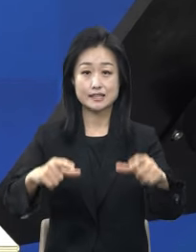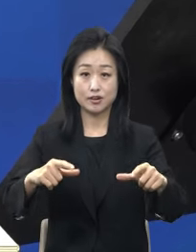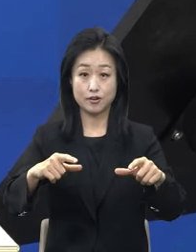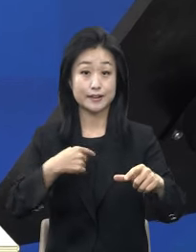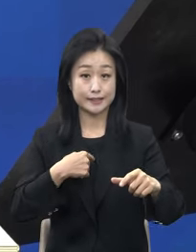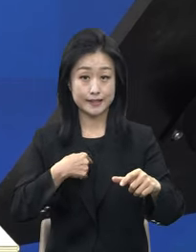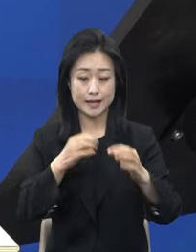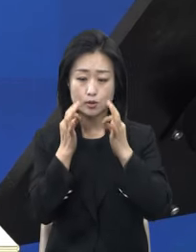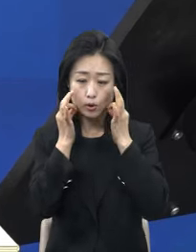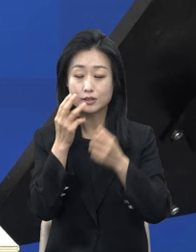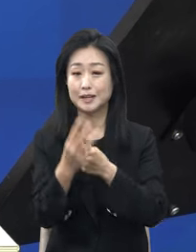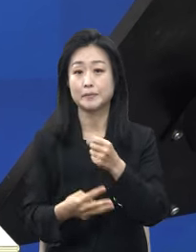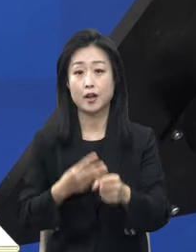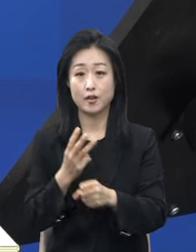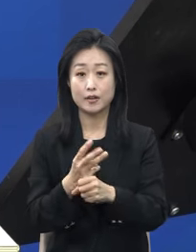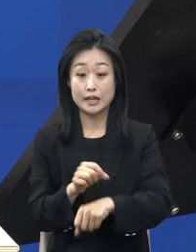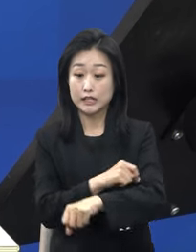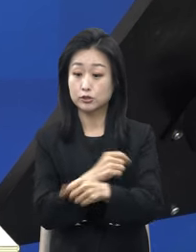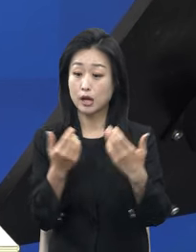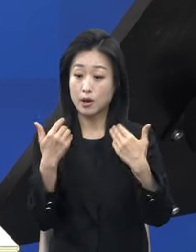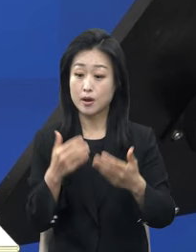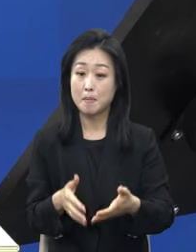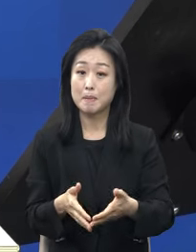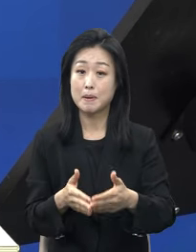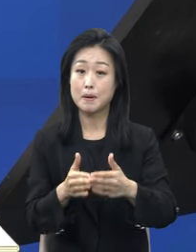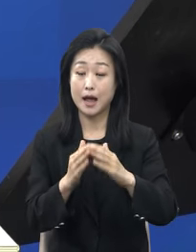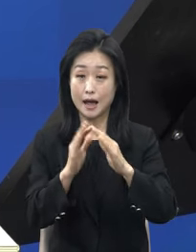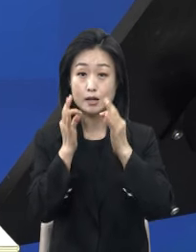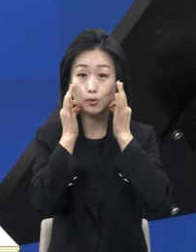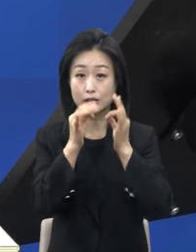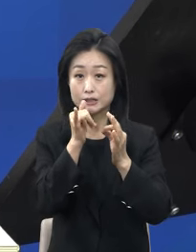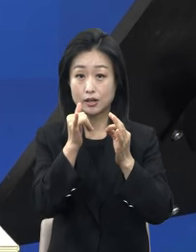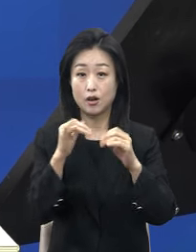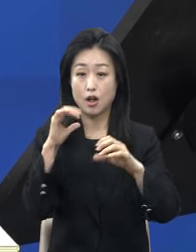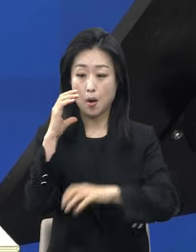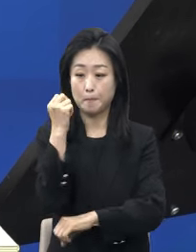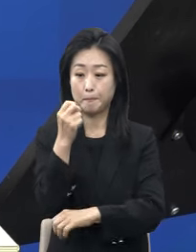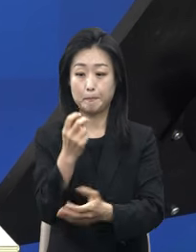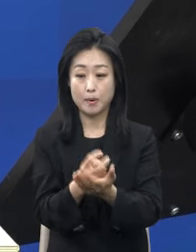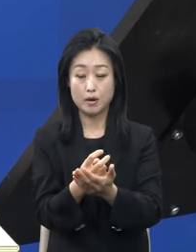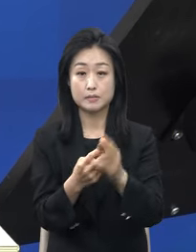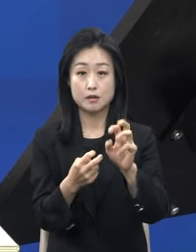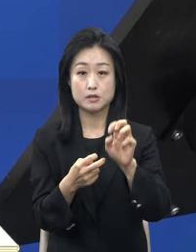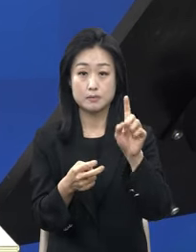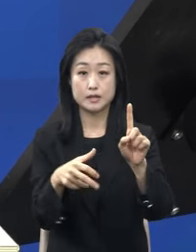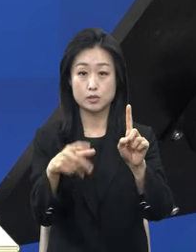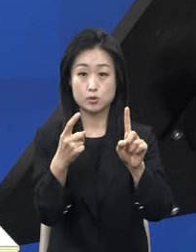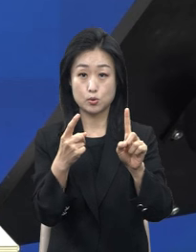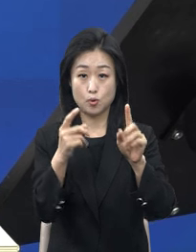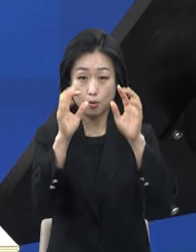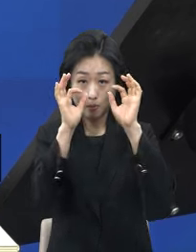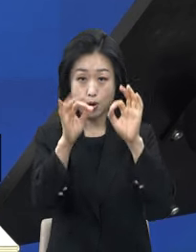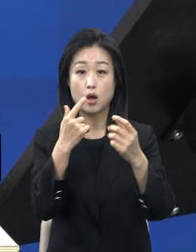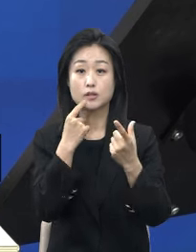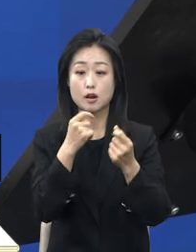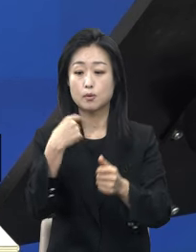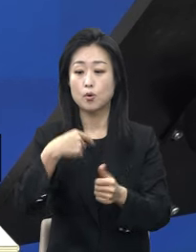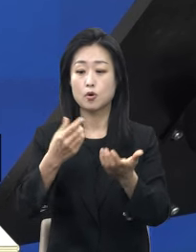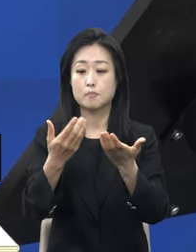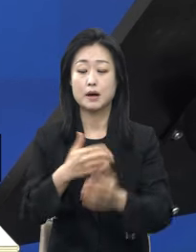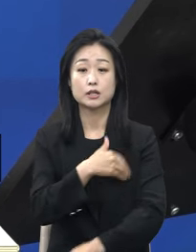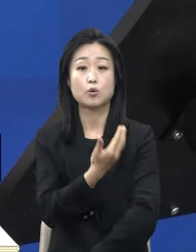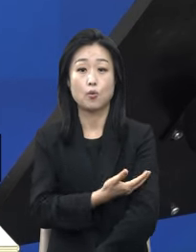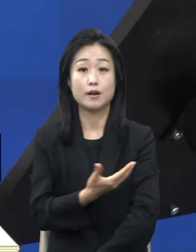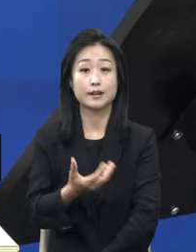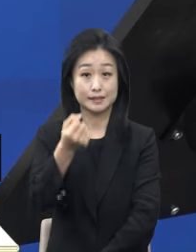결과 특수학교 설립이 조금씩 이루어지고 있습니다. 헌법 제31조에 명시한 교육받을 권리에서 장애가 있는